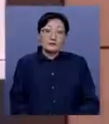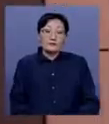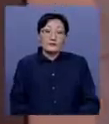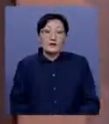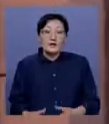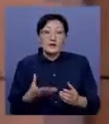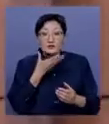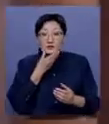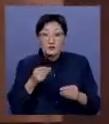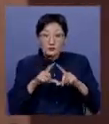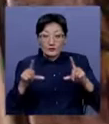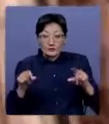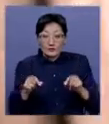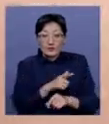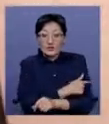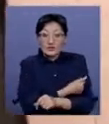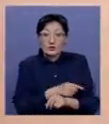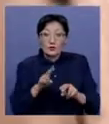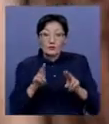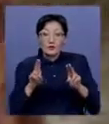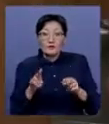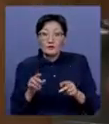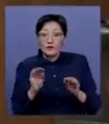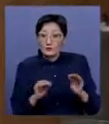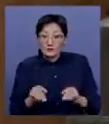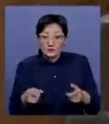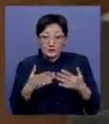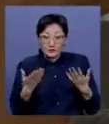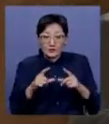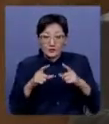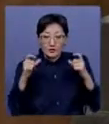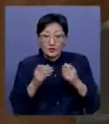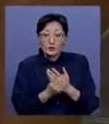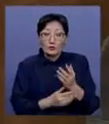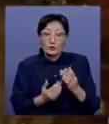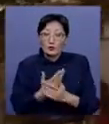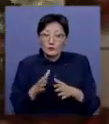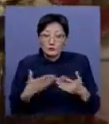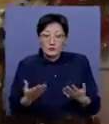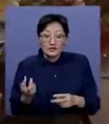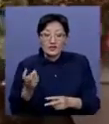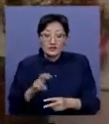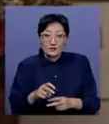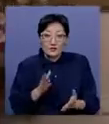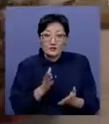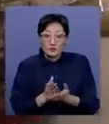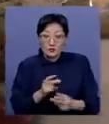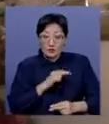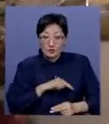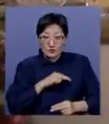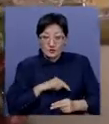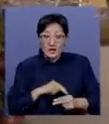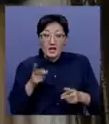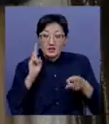Сән салонынан санитариялық құралдардың ешбірі табылмады. Мұнда бетпердемен қолғап атымен жоқ. Келушілермен тікелей жұмыс